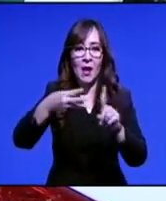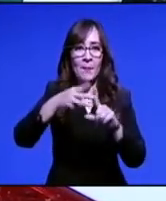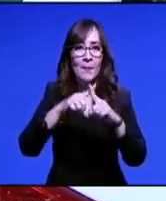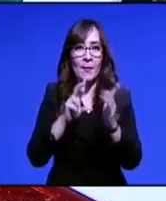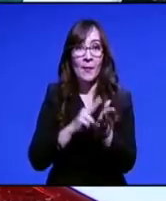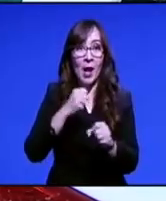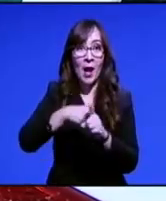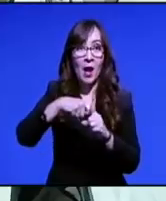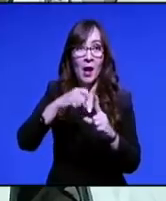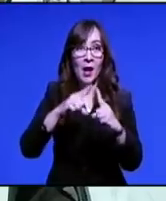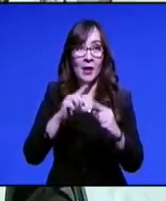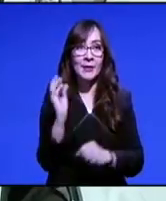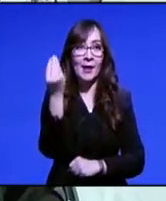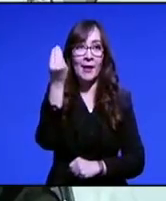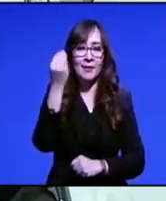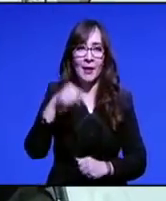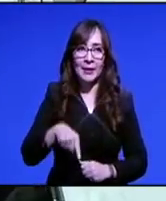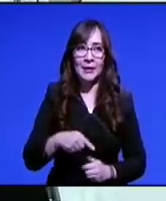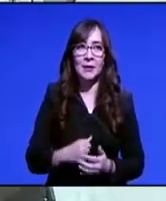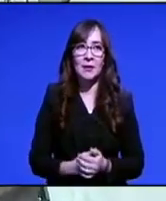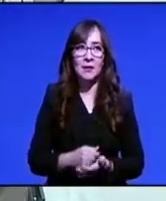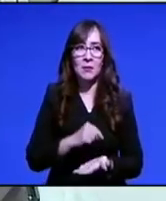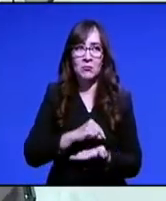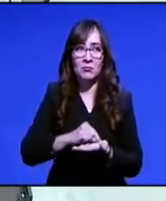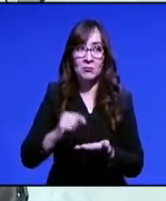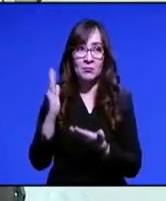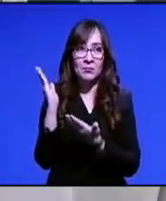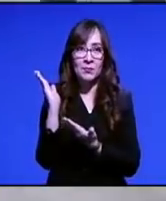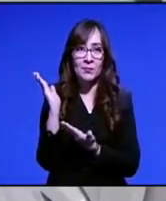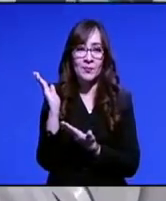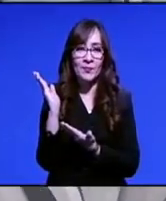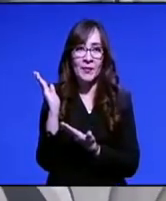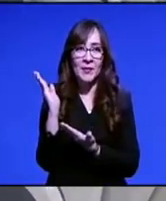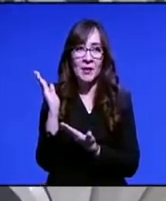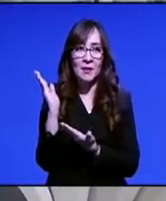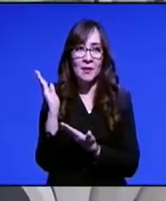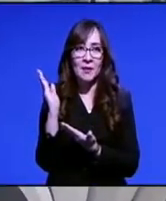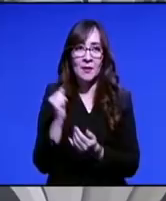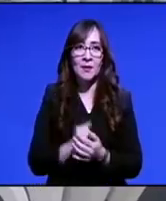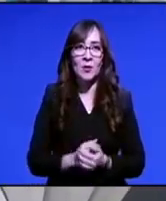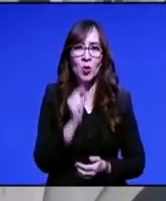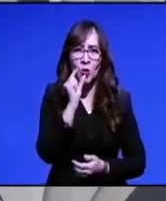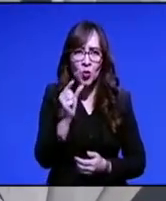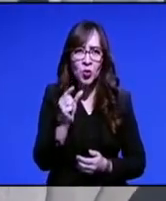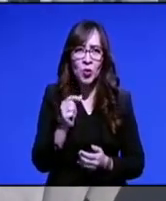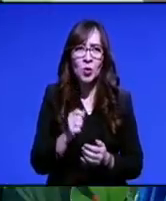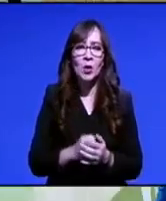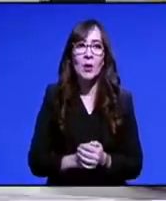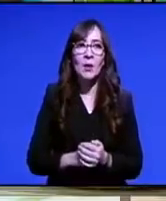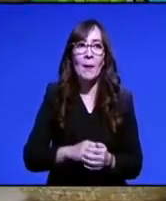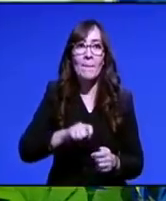ini. Ini namanya laundry coin. Kenapa dinamakan laundry coin? Karena tentunya untuk menyalakan mesin-mesin ini pakai